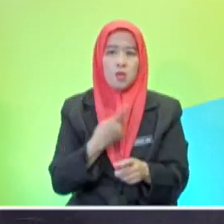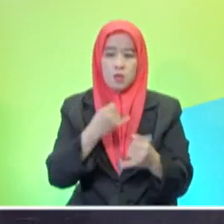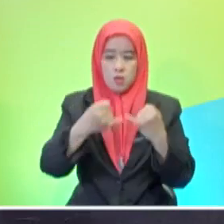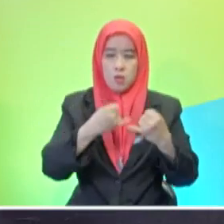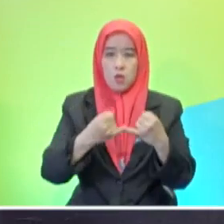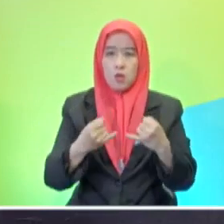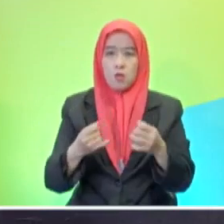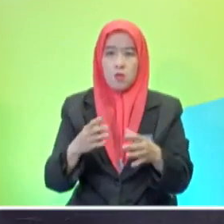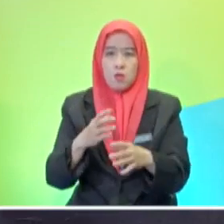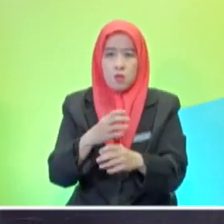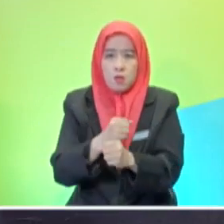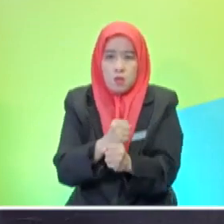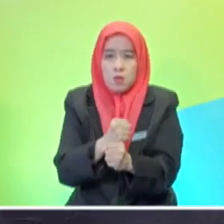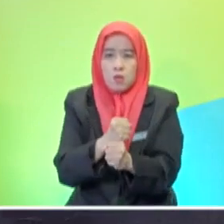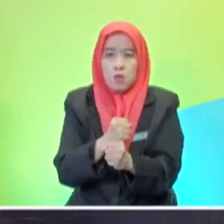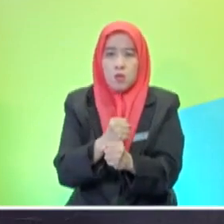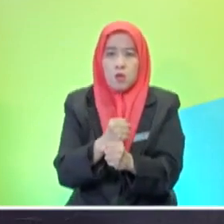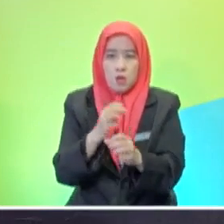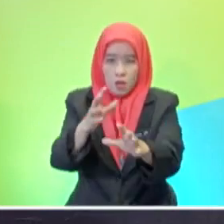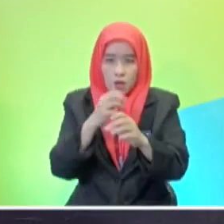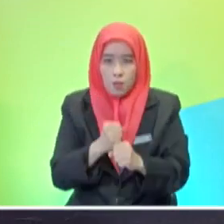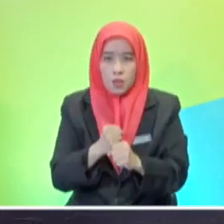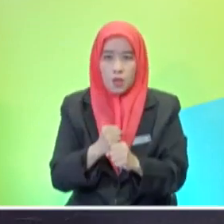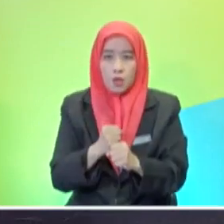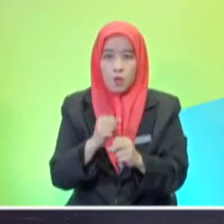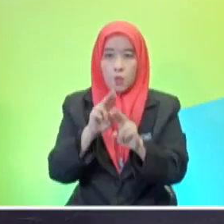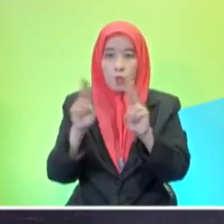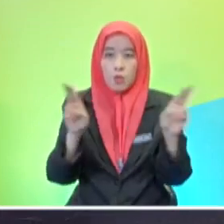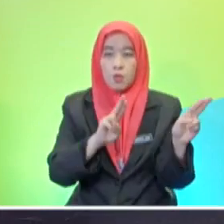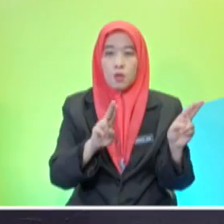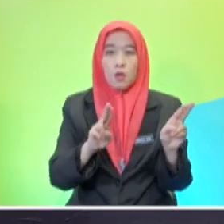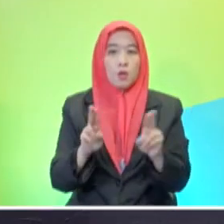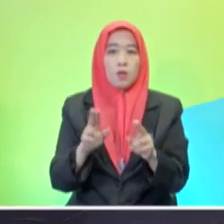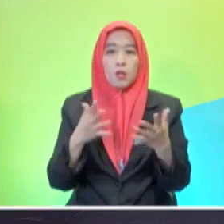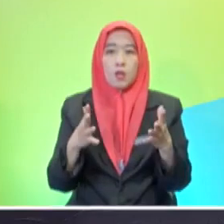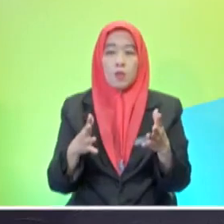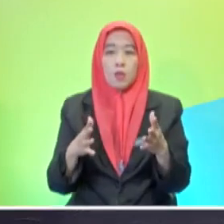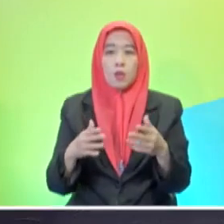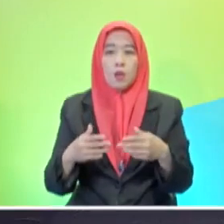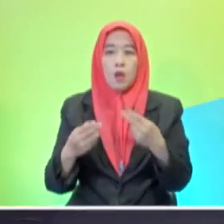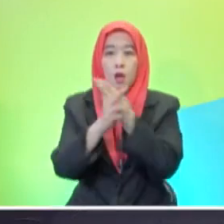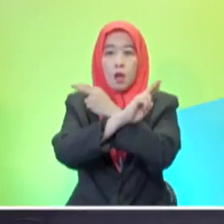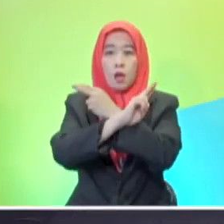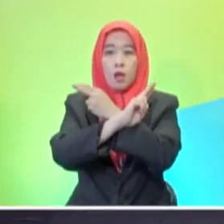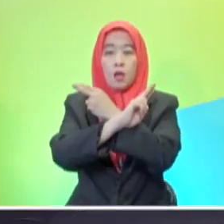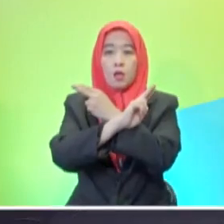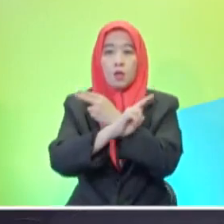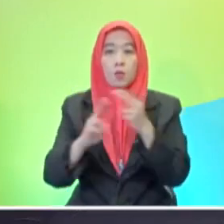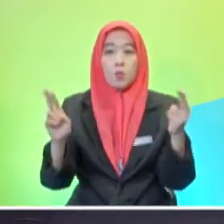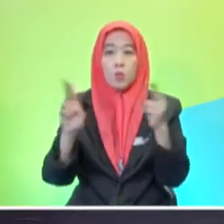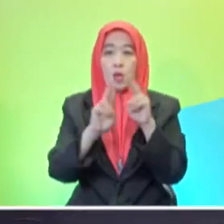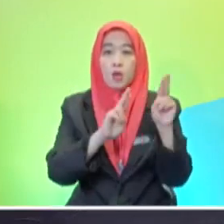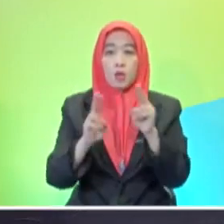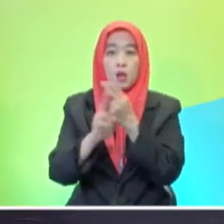udara? Menghalanglah yang udara di sekeliling daripada pokok mendapatnya. Jadi, pandai, cikgu, Syafika. Saya kena